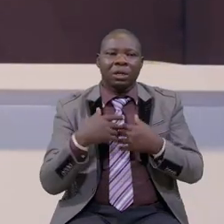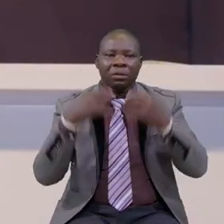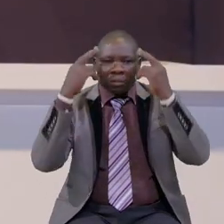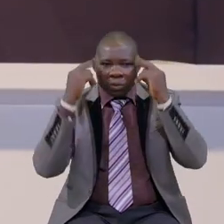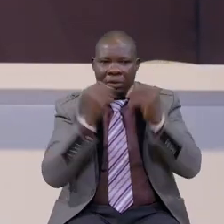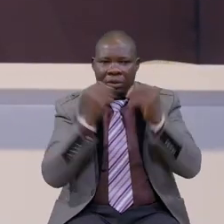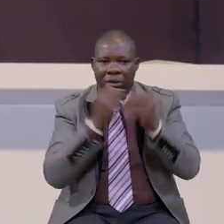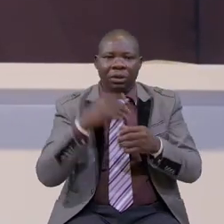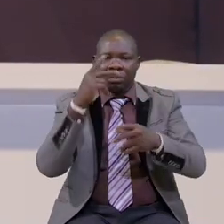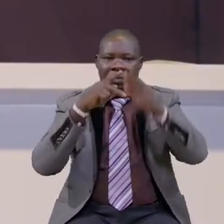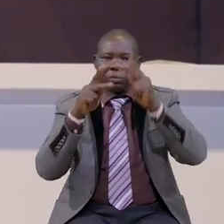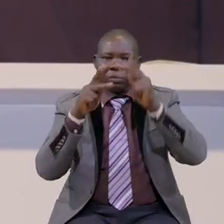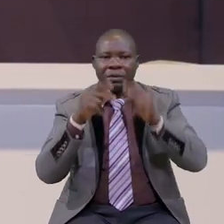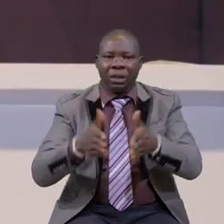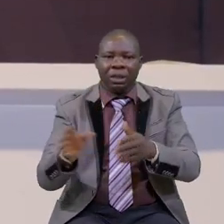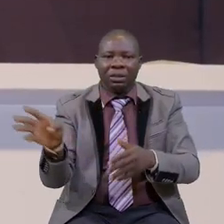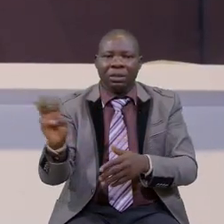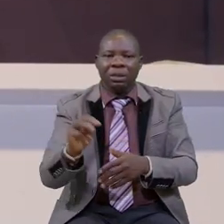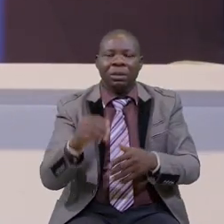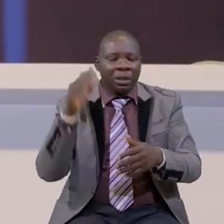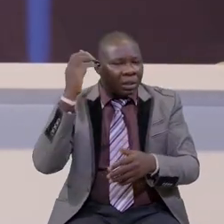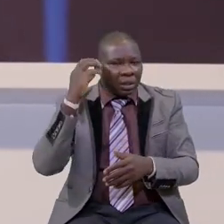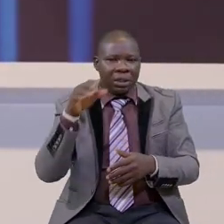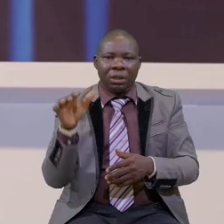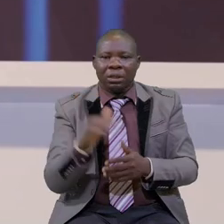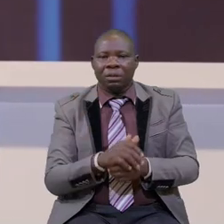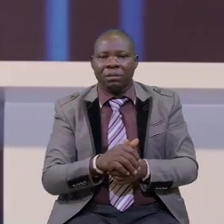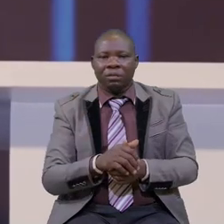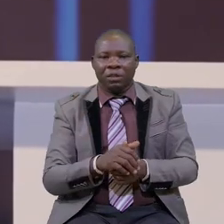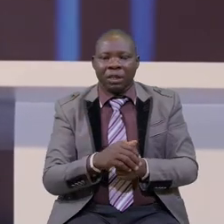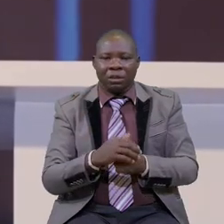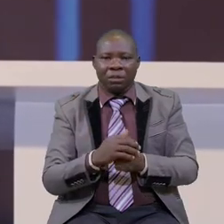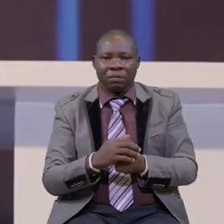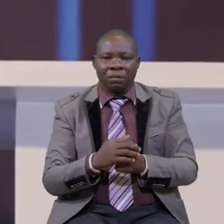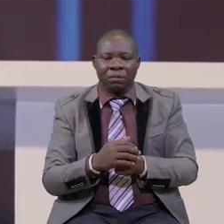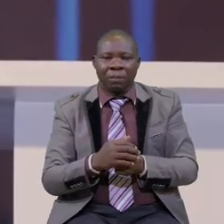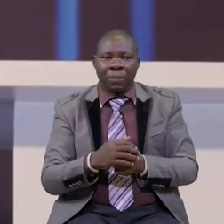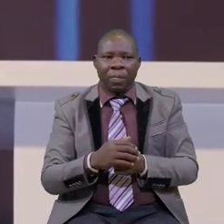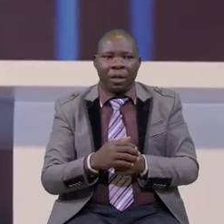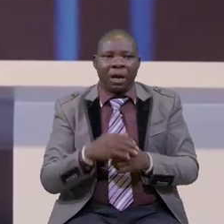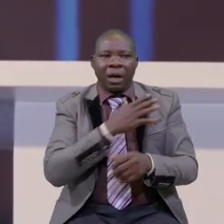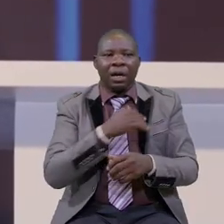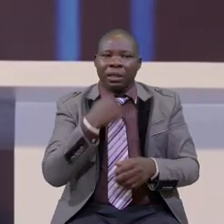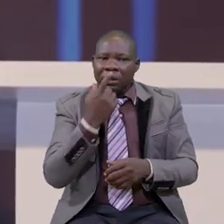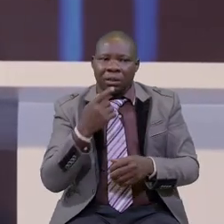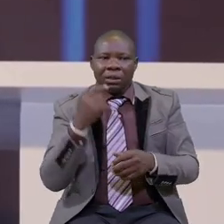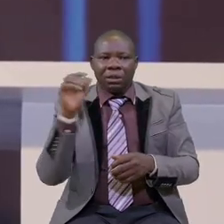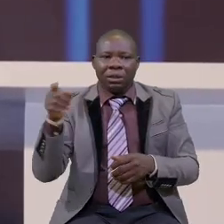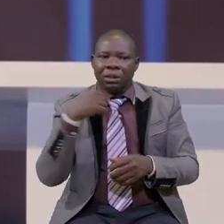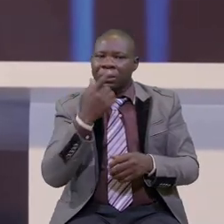est en train d'argumenter encore. Parce qu'il pensait qu'il était encore ici-bas. Parce qu'ici-bas, quand